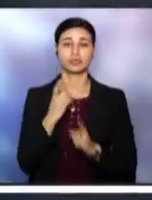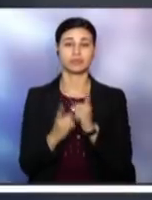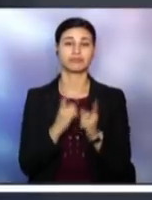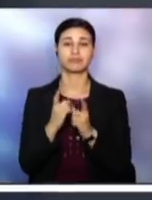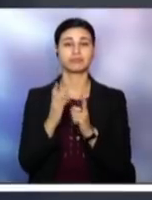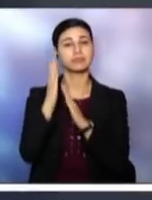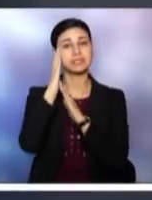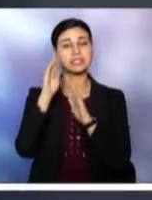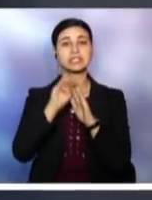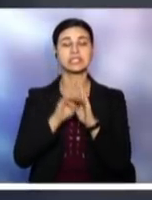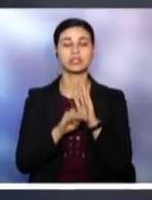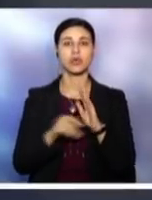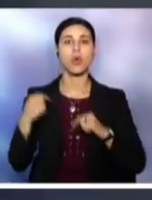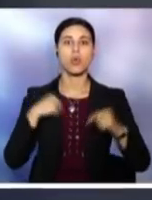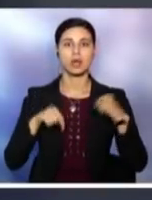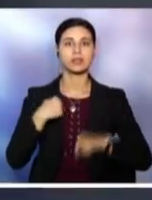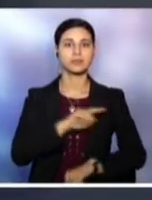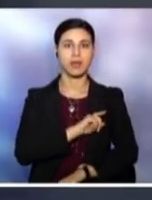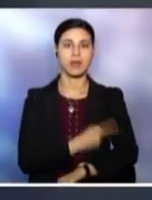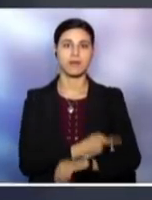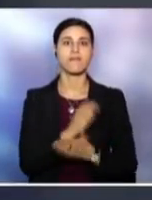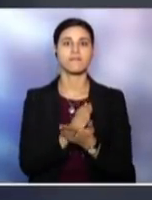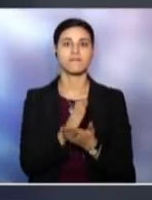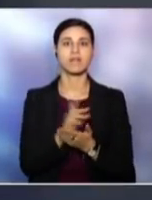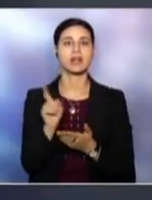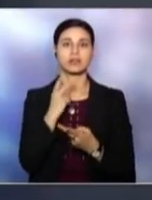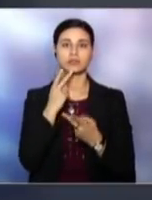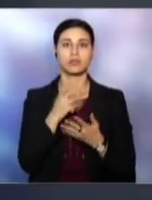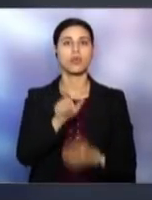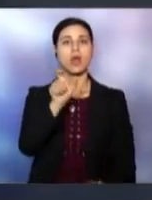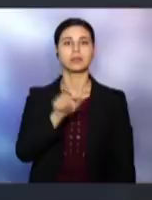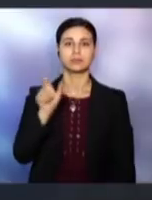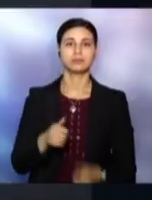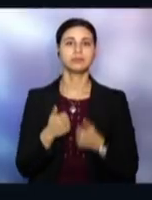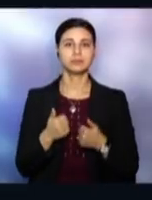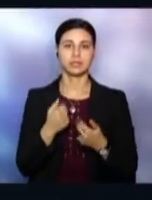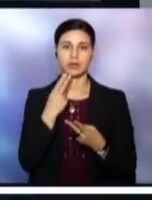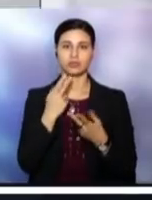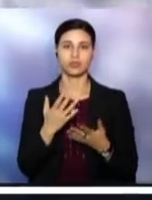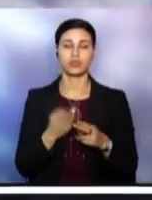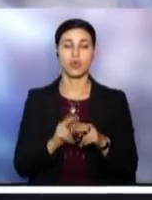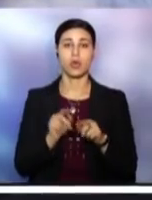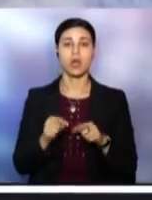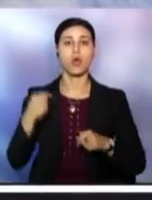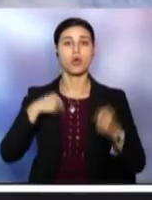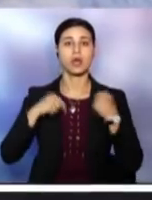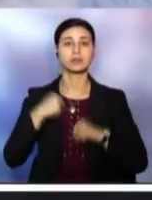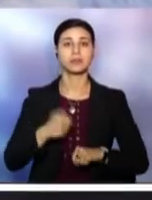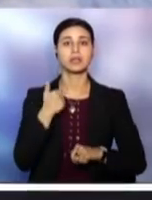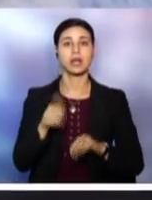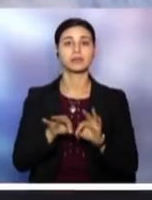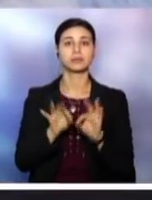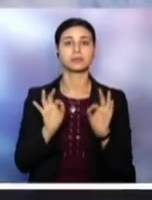რეჟიმი ორგანიზმს ავსებს ენერგიით, რაც აისახება ადამიანის პროდუქტიულობაზე. ორგანიზმის გამართულად